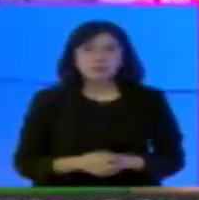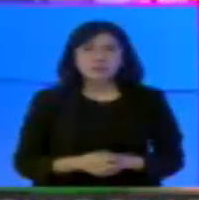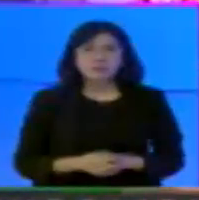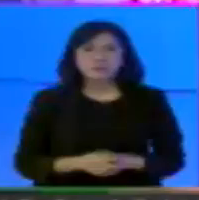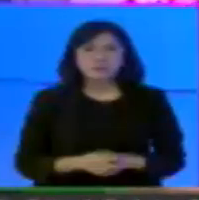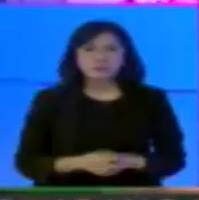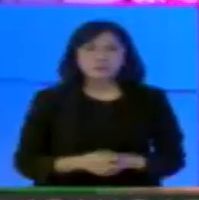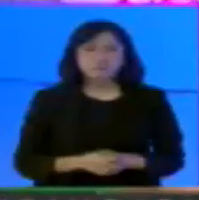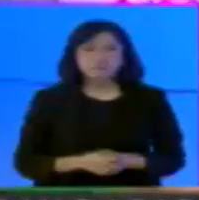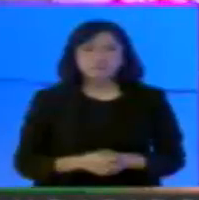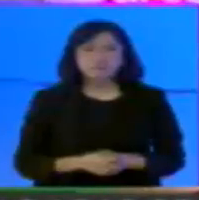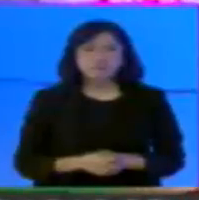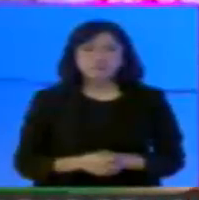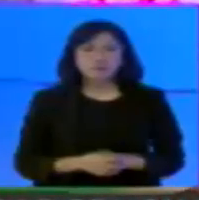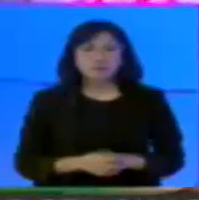penangkapan kepada saya. Semoga